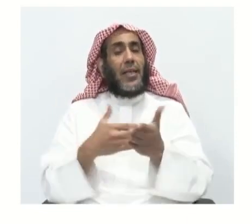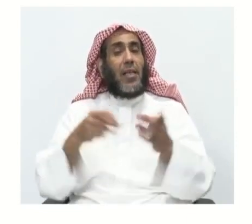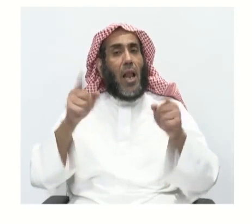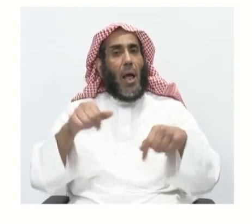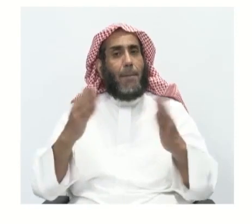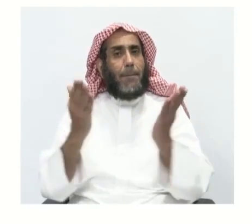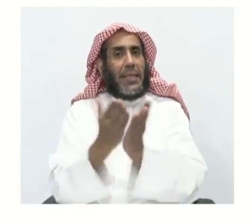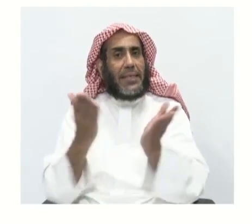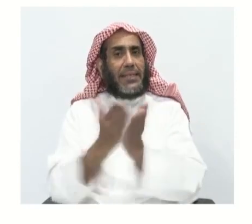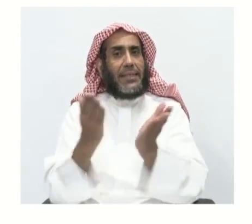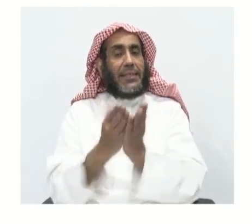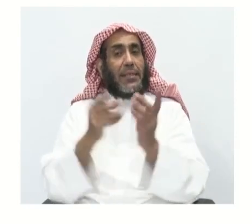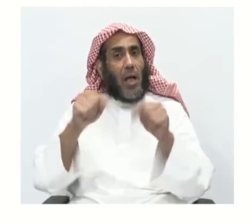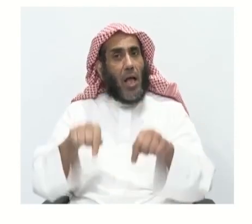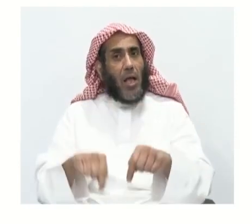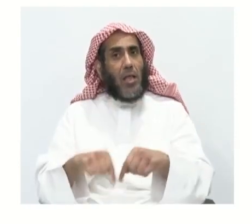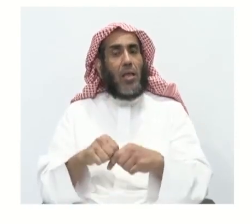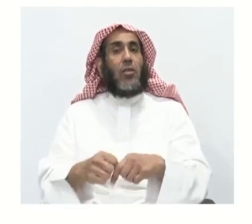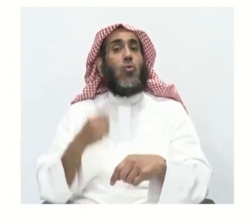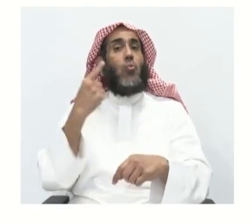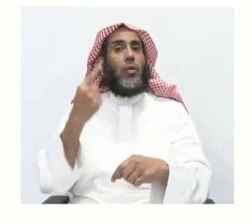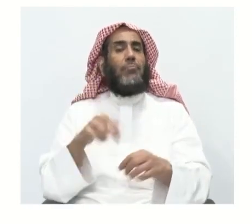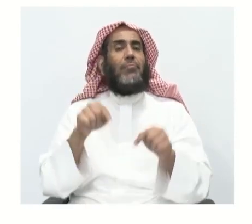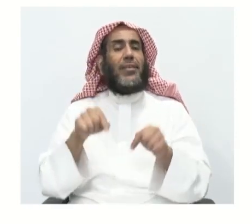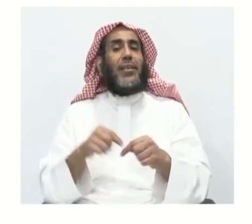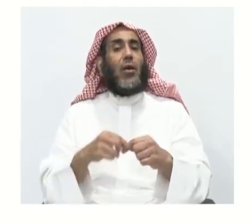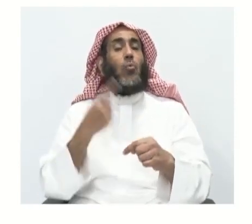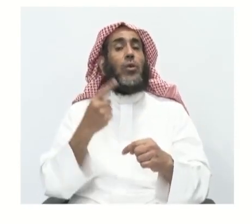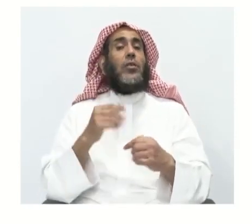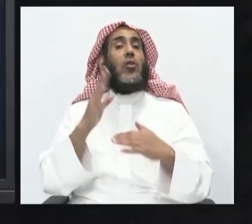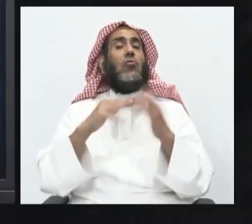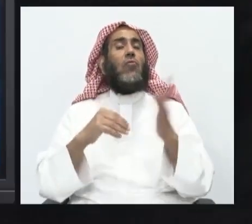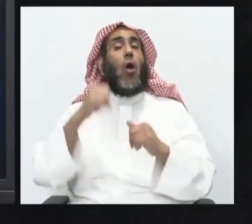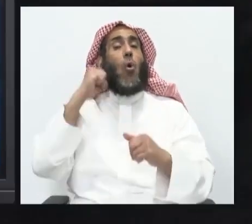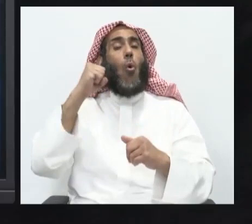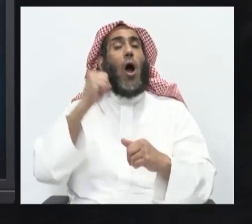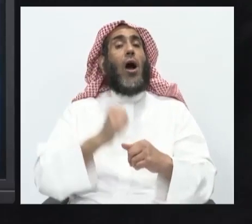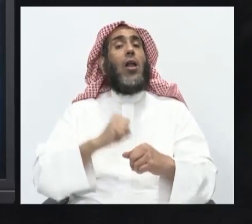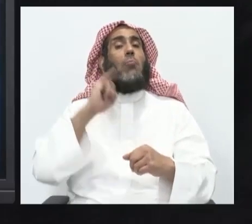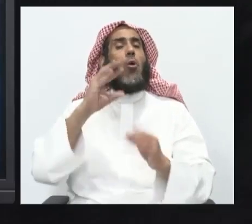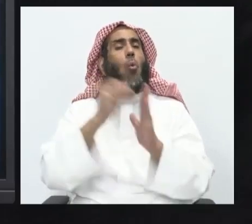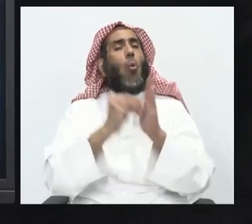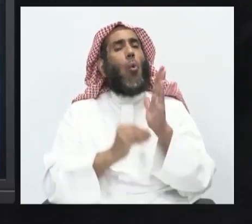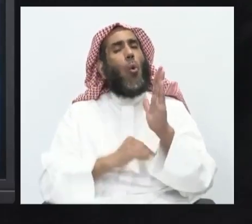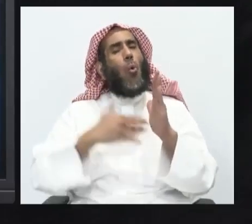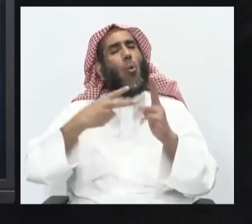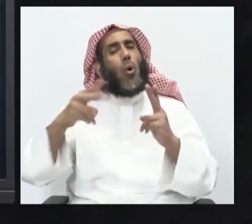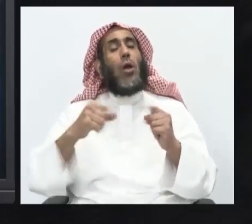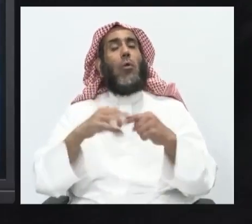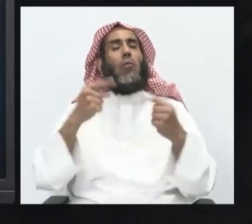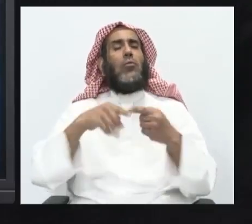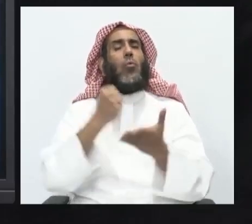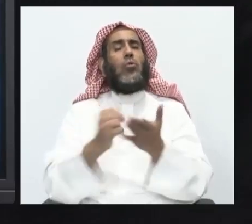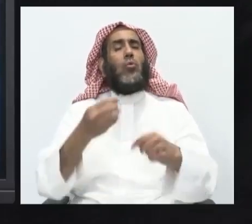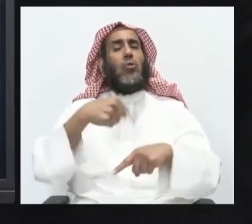دراسه هذه الوحده انتهيت من دراسه هذه الوحده اللي هي الوحده الكفايه الاملائيه والقضايا الاملائيه التي تحدثنا عنها الفصل الوصل الحذف